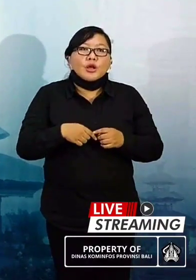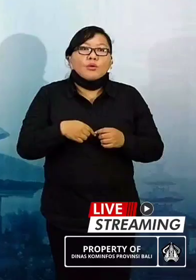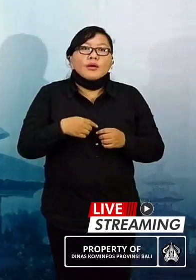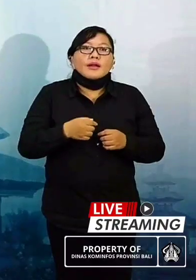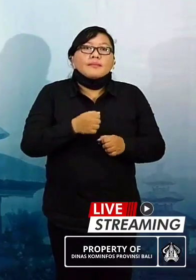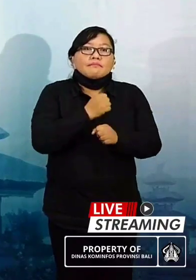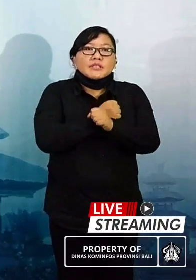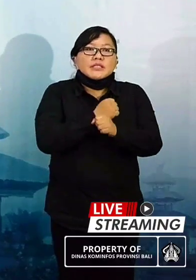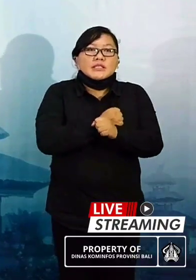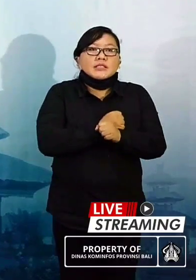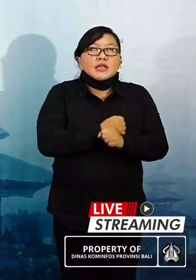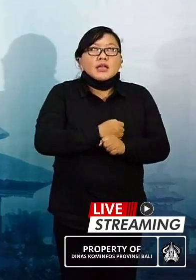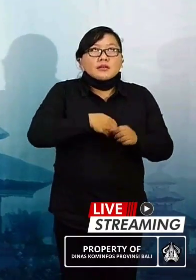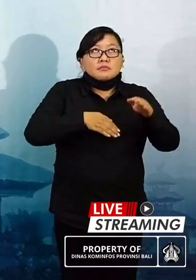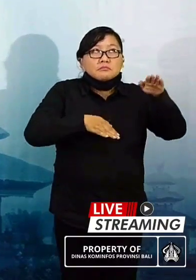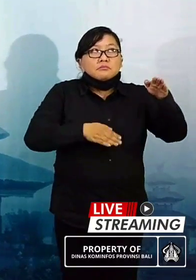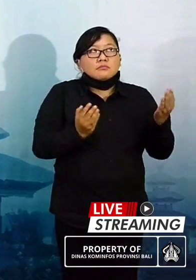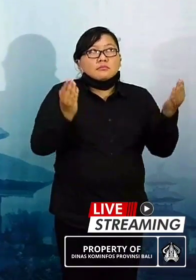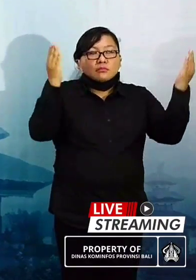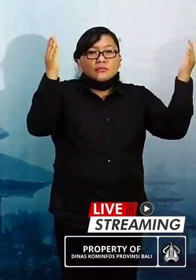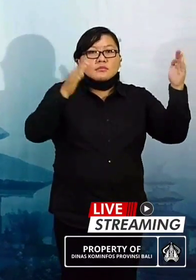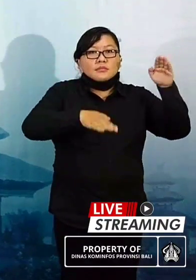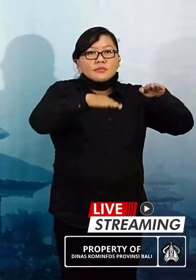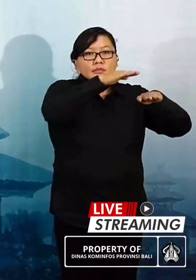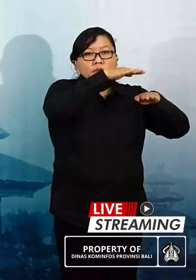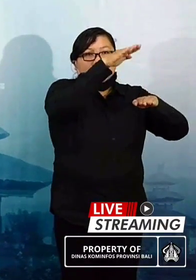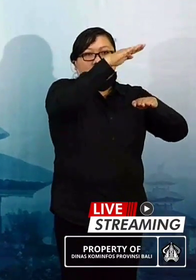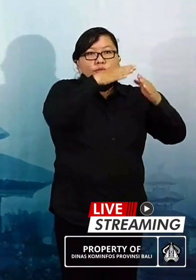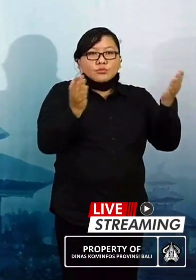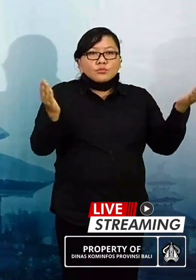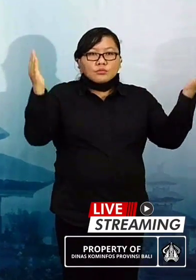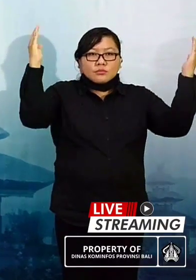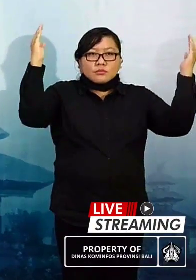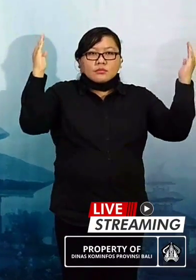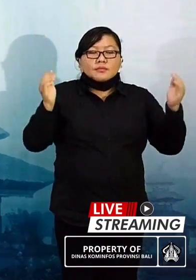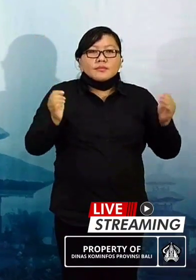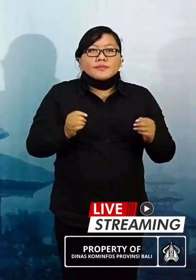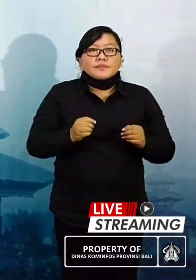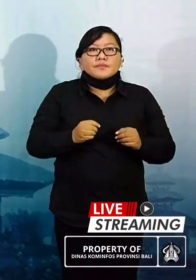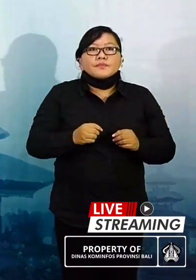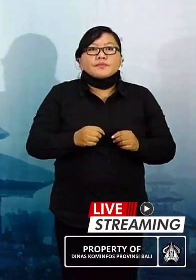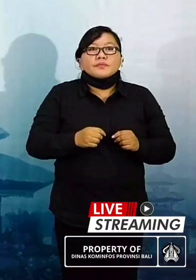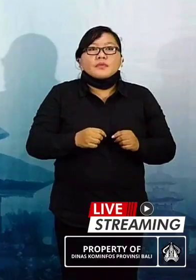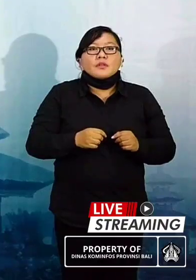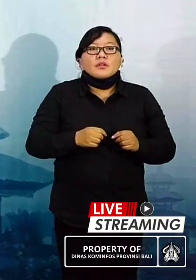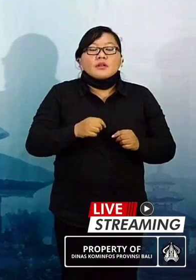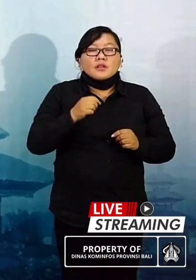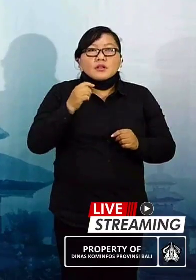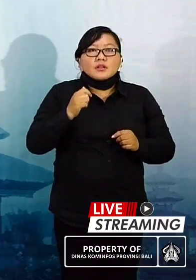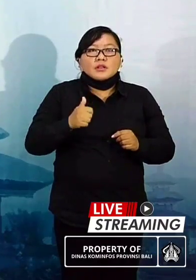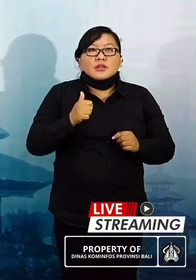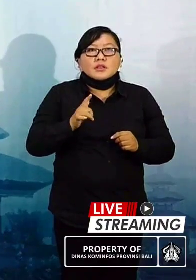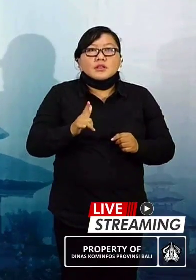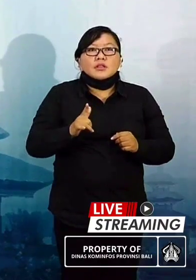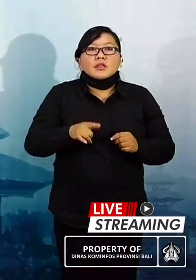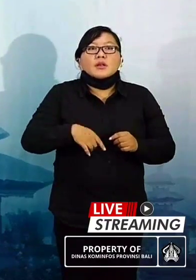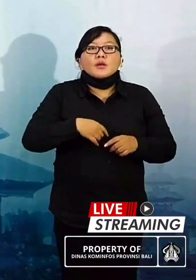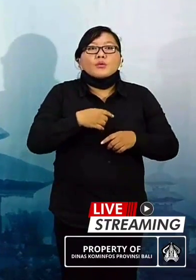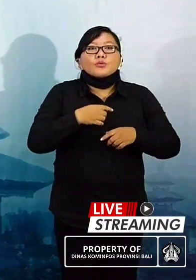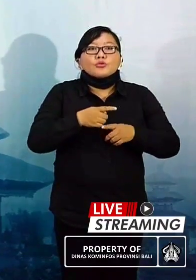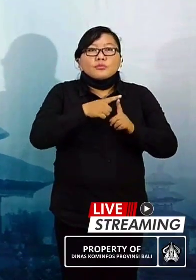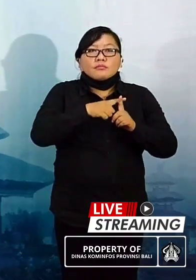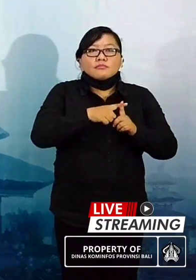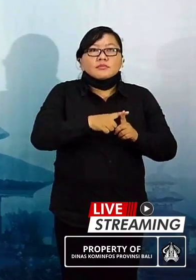isolasi demikian juga Rumah Sakit Bali Mandara sedang melakukan kerja fisik untuk menambah